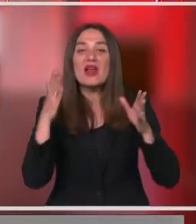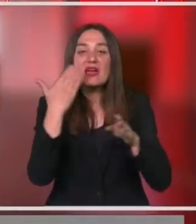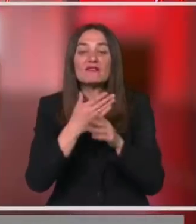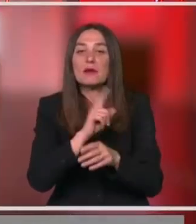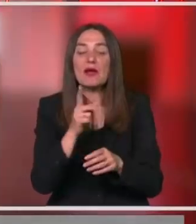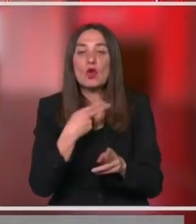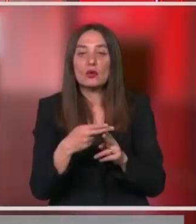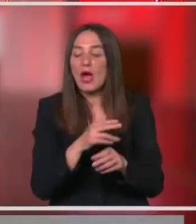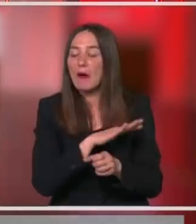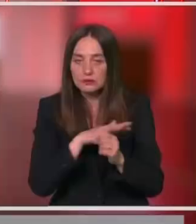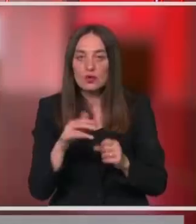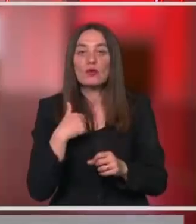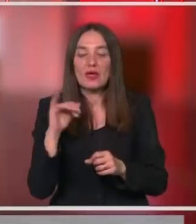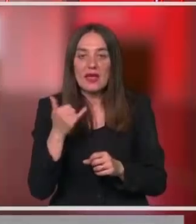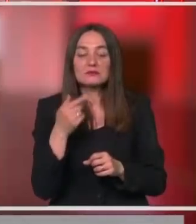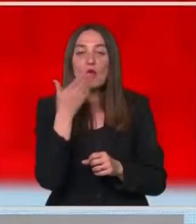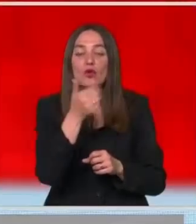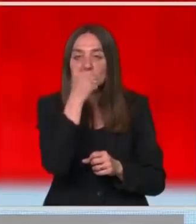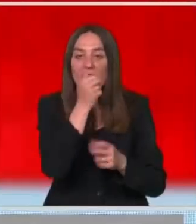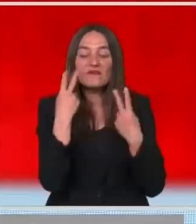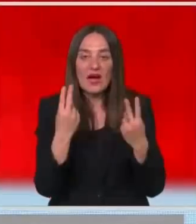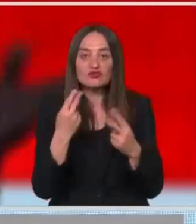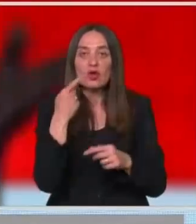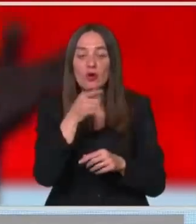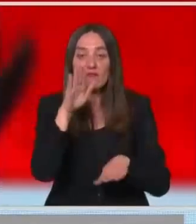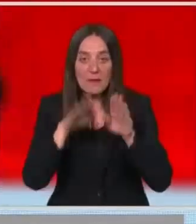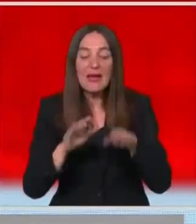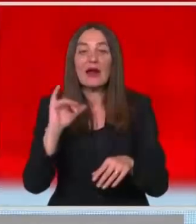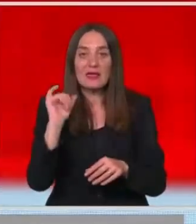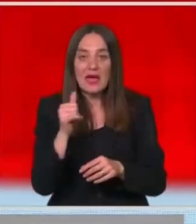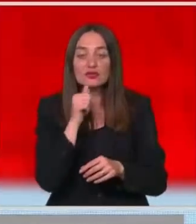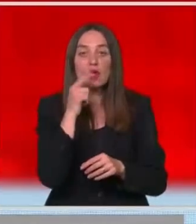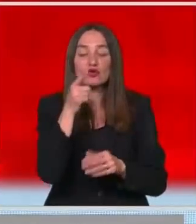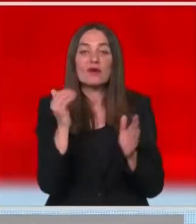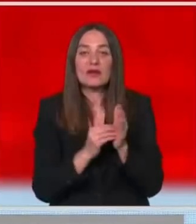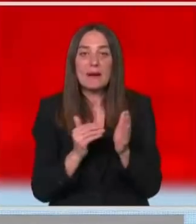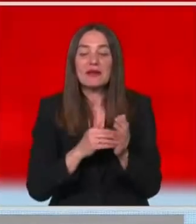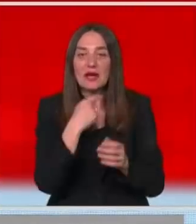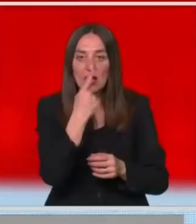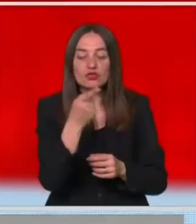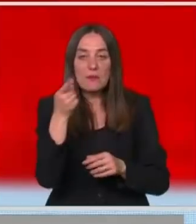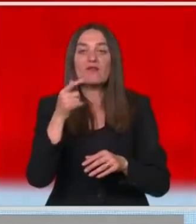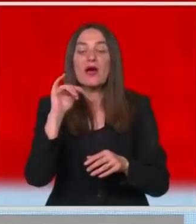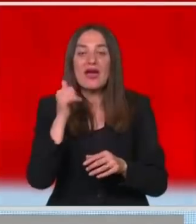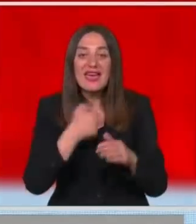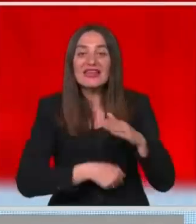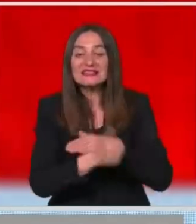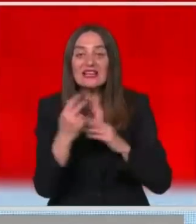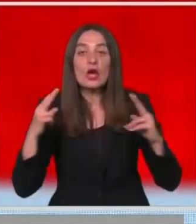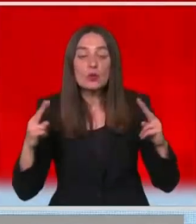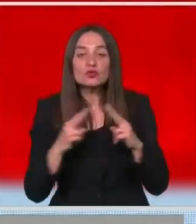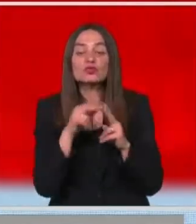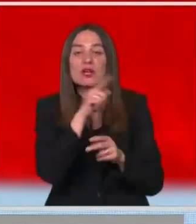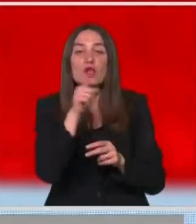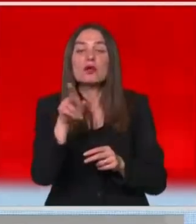znam. Apsolutno jesmo. I ono što je važno, a to je, ove mere jesu, i to treba da kažem, ove mere izlaze u susret